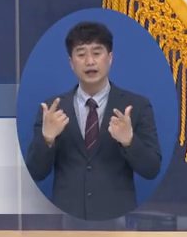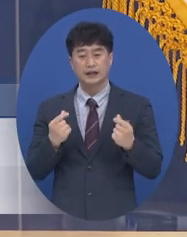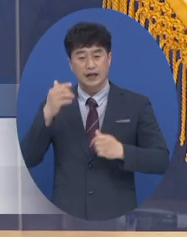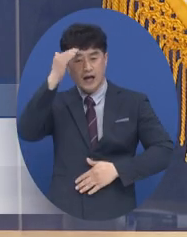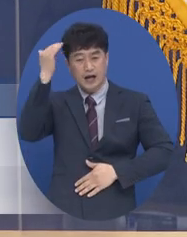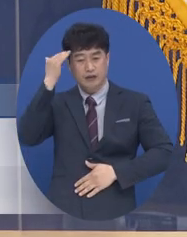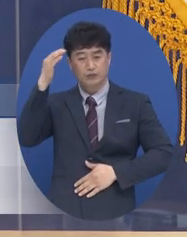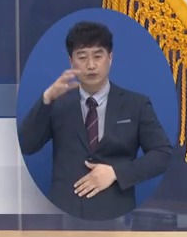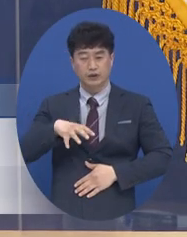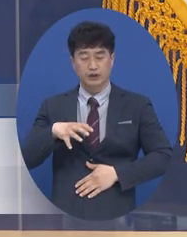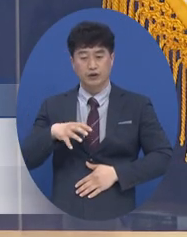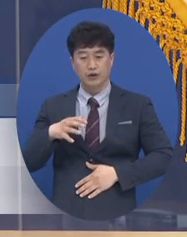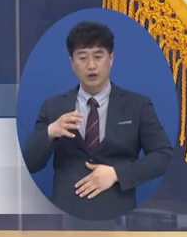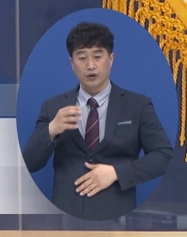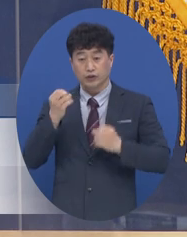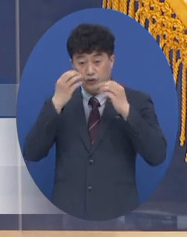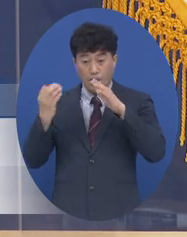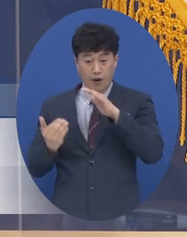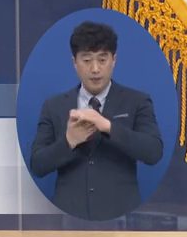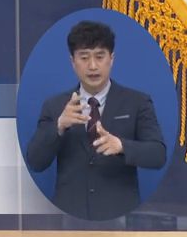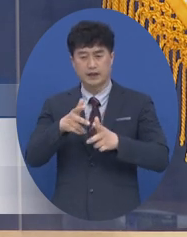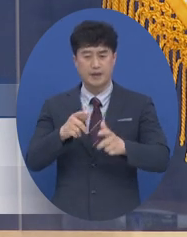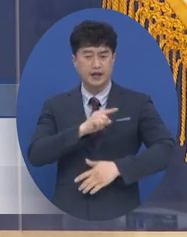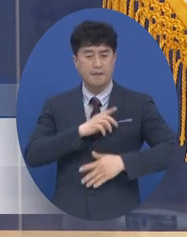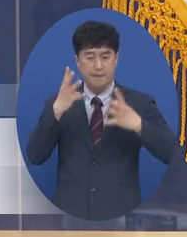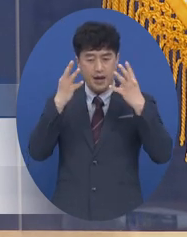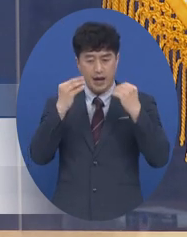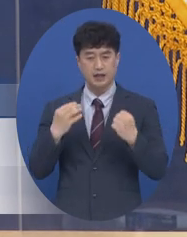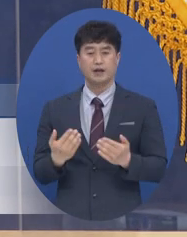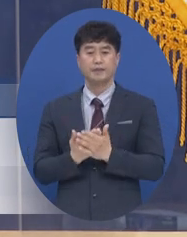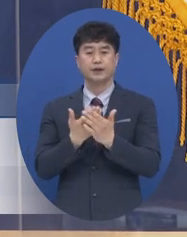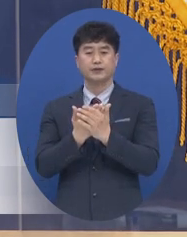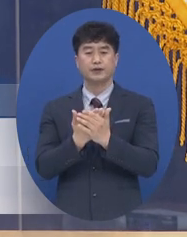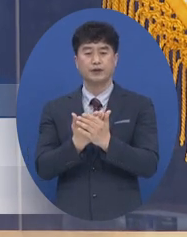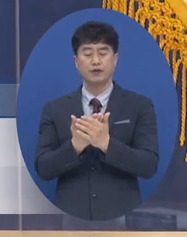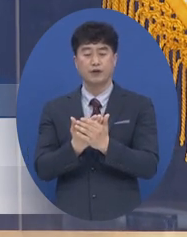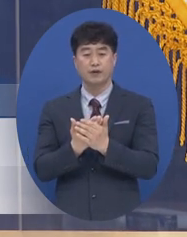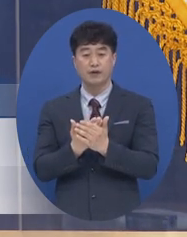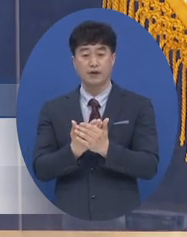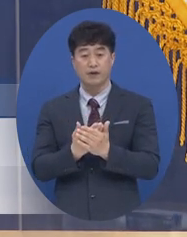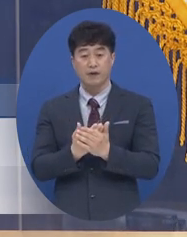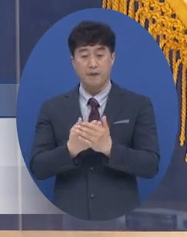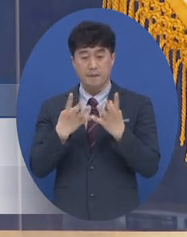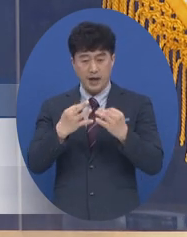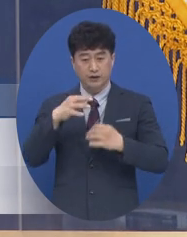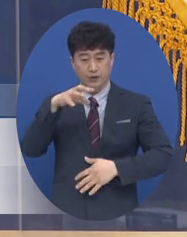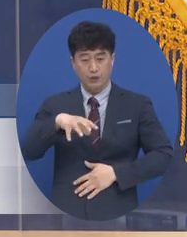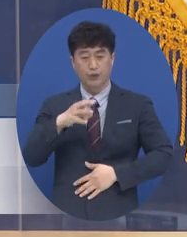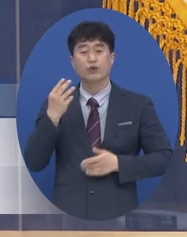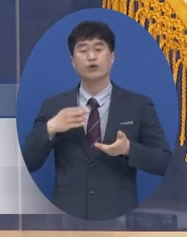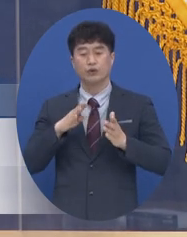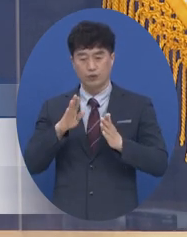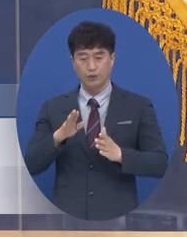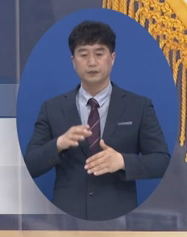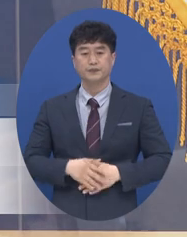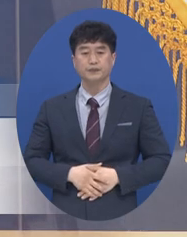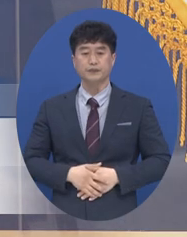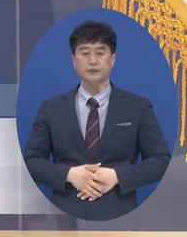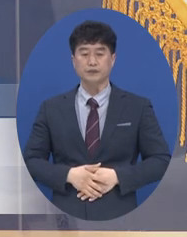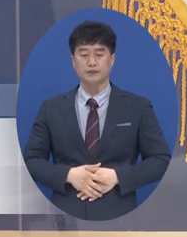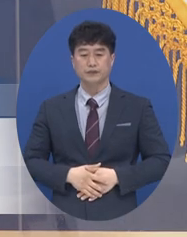것처럼 대한민국에서 첨단 산업이 가장 많이 발전하고 또그 비중이 높은 곳이 우리